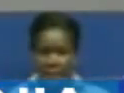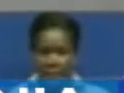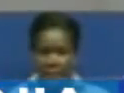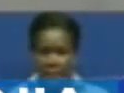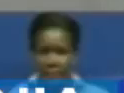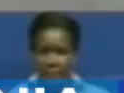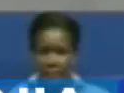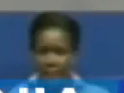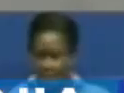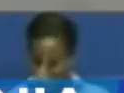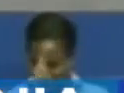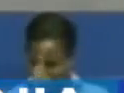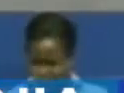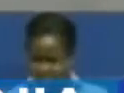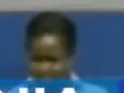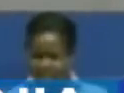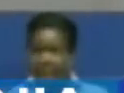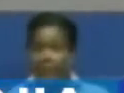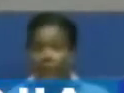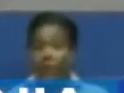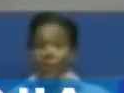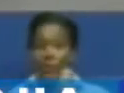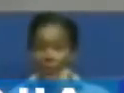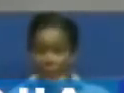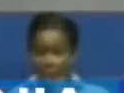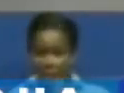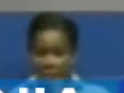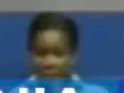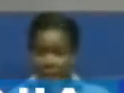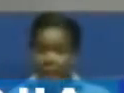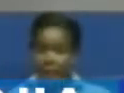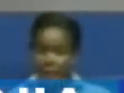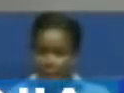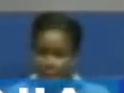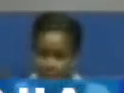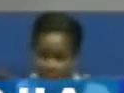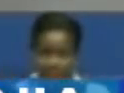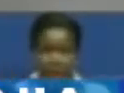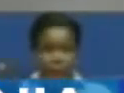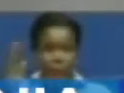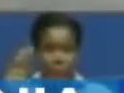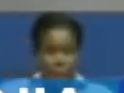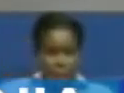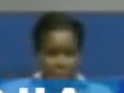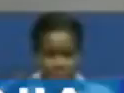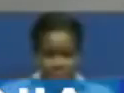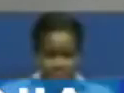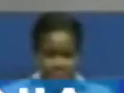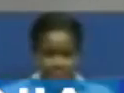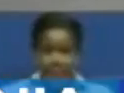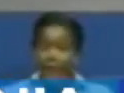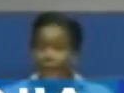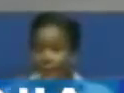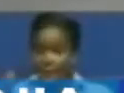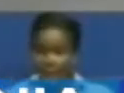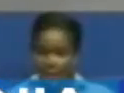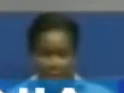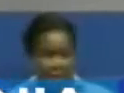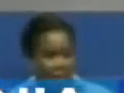kwa mujibu wa sheria, mila na desturi za Jamhuri ya Muungano wa Tanzania bila woga,